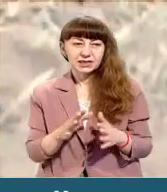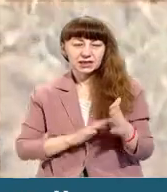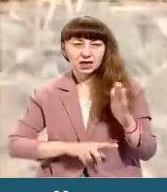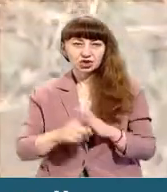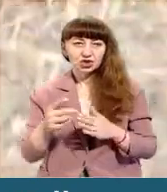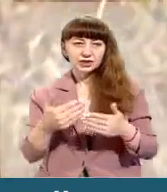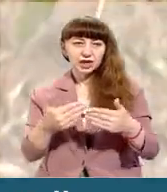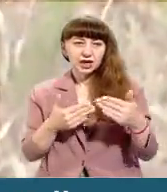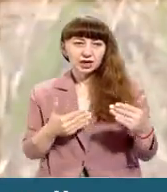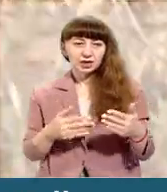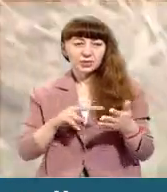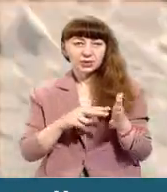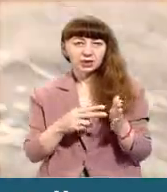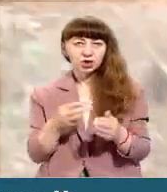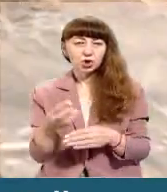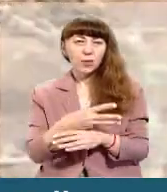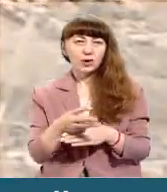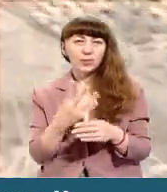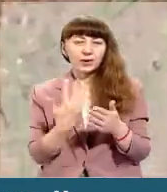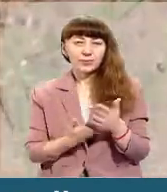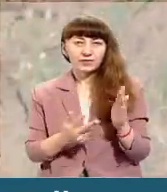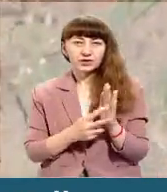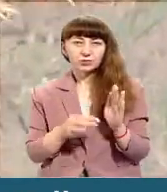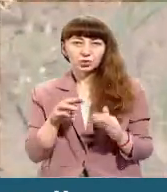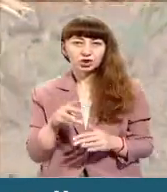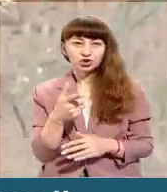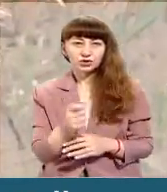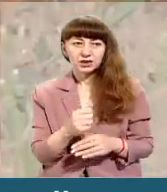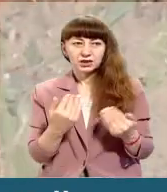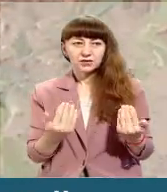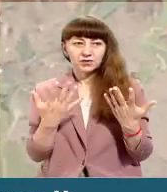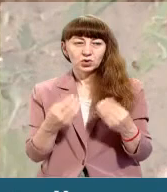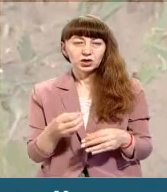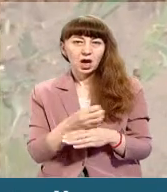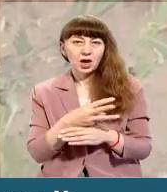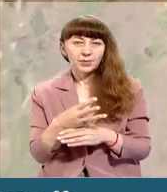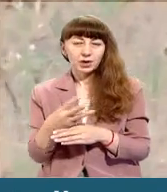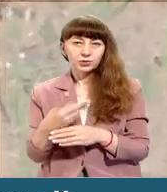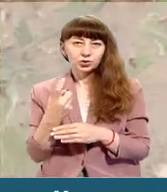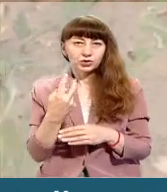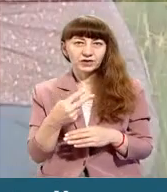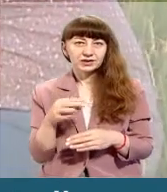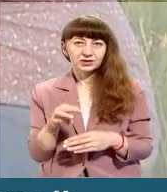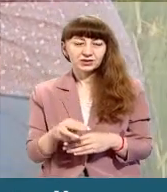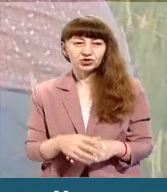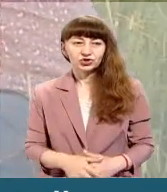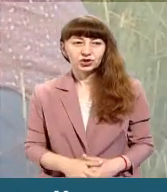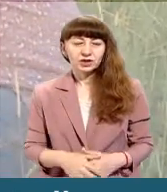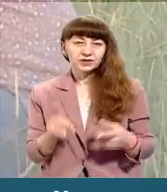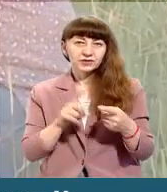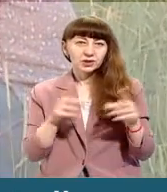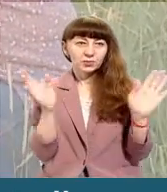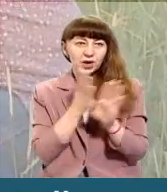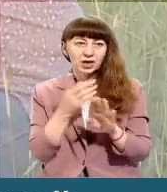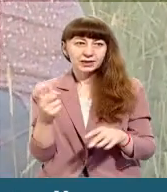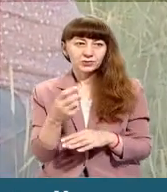принимать заблаговременно. Всего планируют обработать около 800 тысяч гектаров. На сегодняшний день охватили более 120 тысяч. В связи с погодными